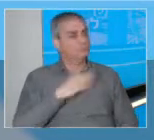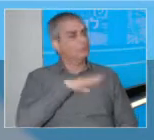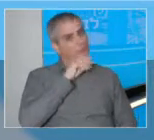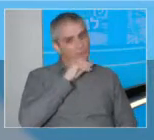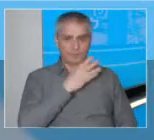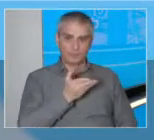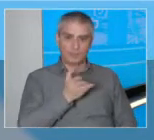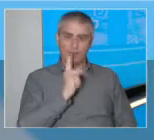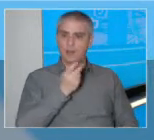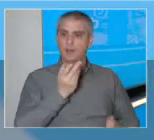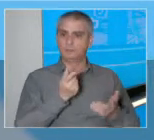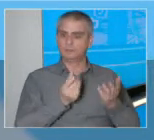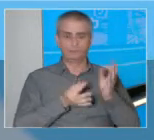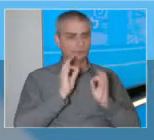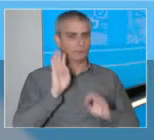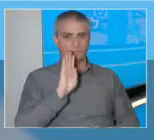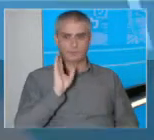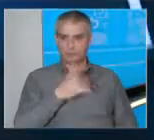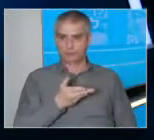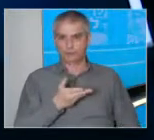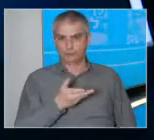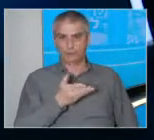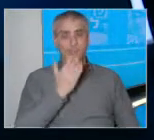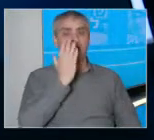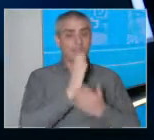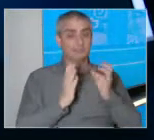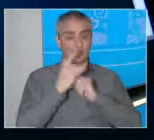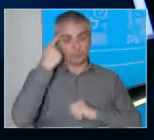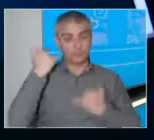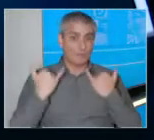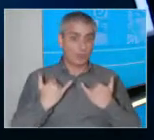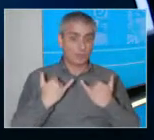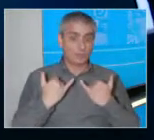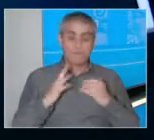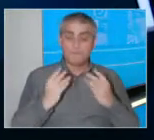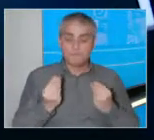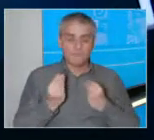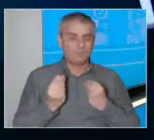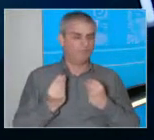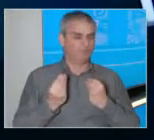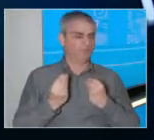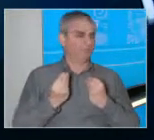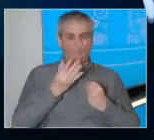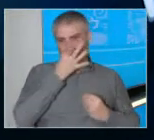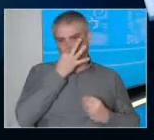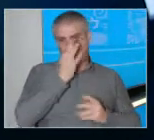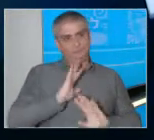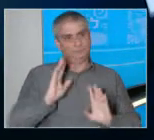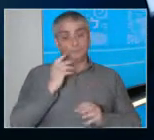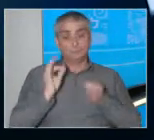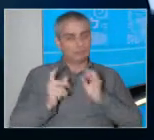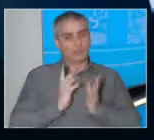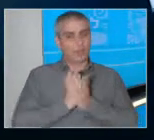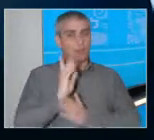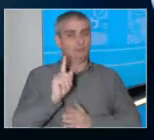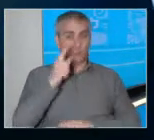רגע על משפט נתניהו. יש כאן עובדה, חצי עם חושב כיום, שמשהו כאן מריח לא טוב, שהמשפט הזה מתנהל באי